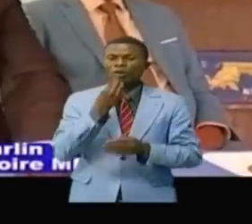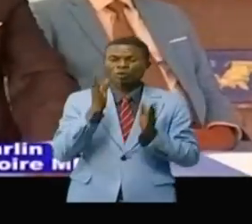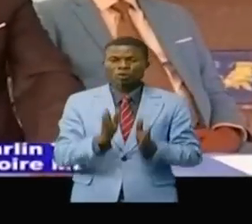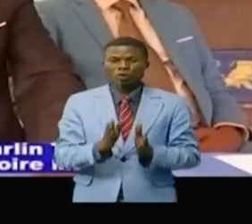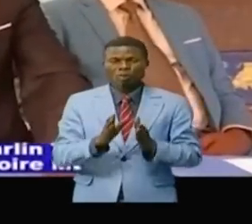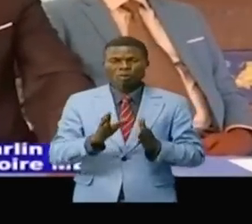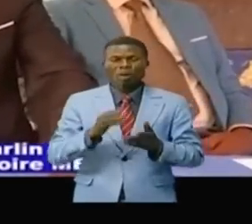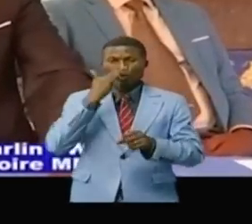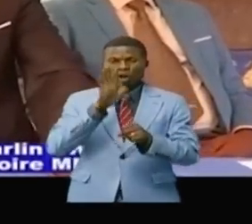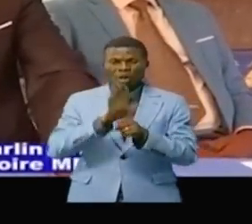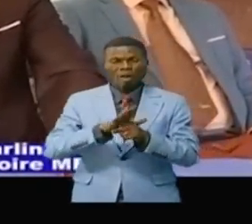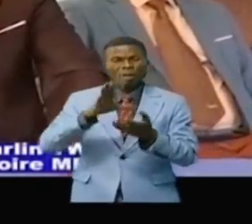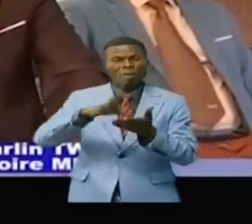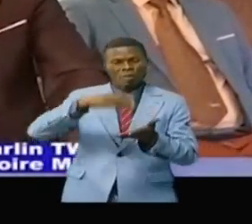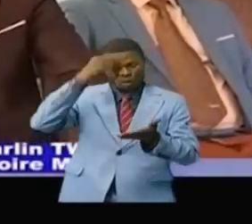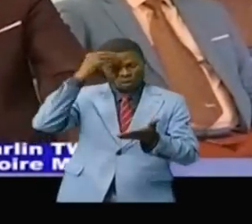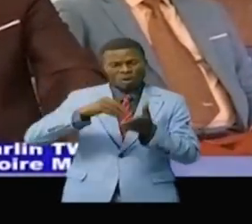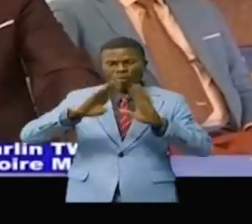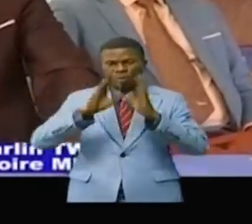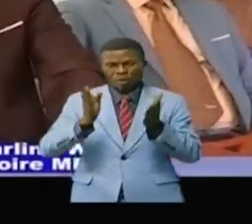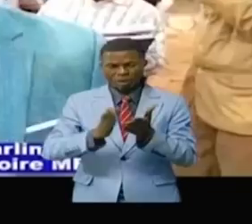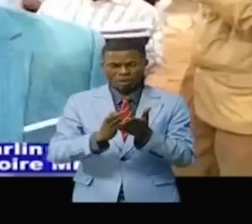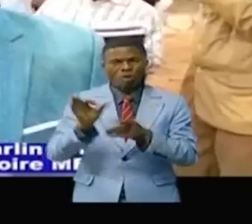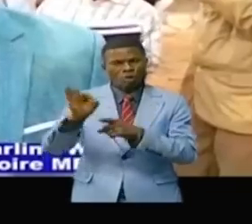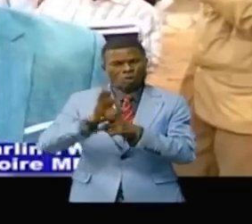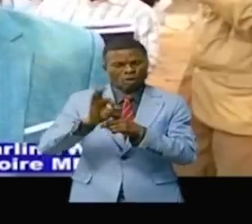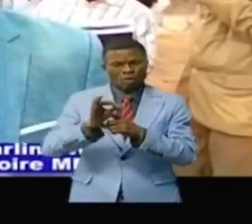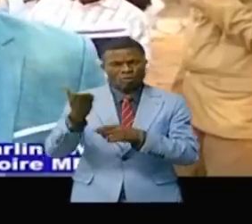en pratique les connaissances qu'ils ont acquises tout au long de cet